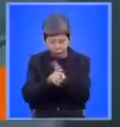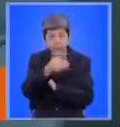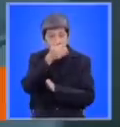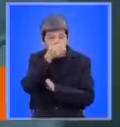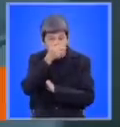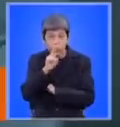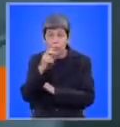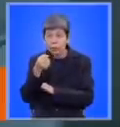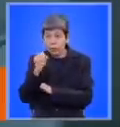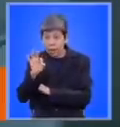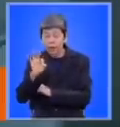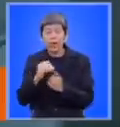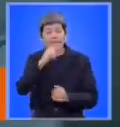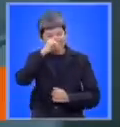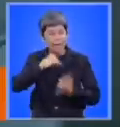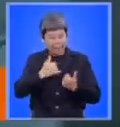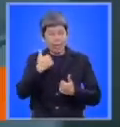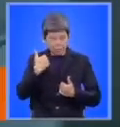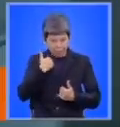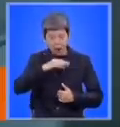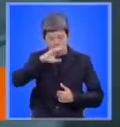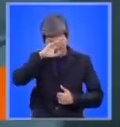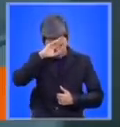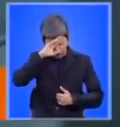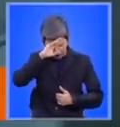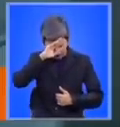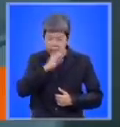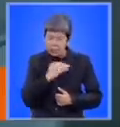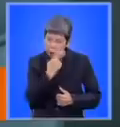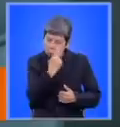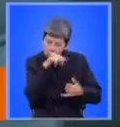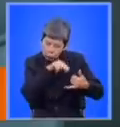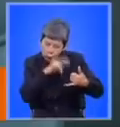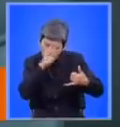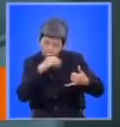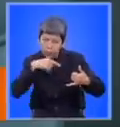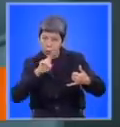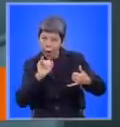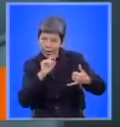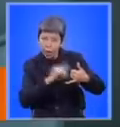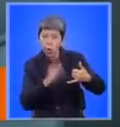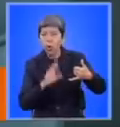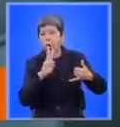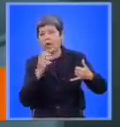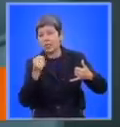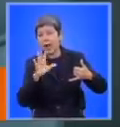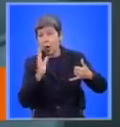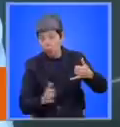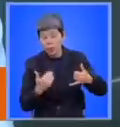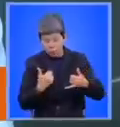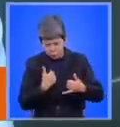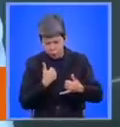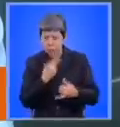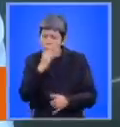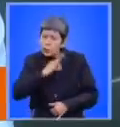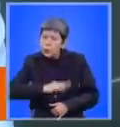สายพันธุ์ใหม่2019ในประเทศไทยมีผู้ป่วยที่เข้าเกณฑ์สอบสวนโรคหรือ PUI เพิ่มขึ้น615รายมีผู้ที่อา